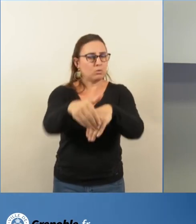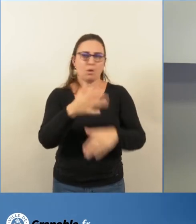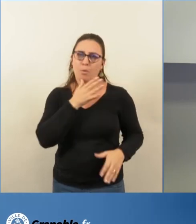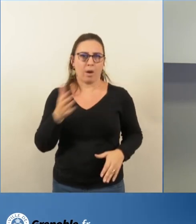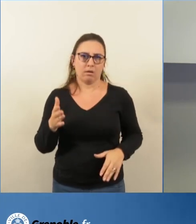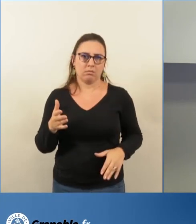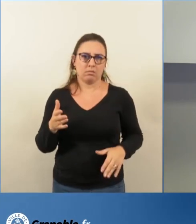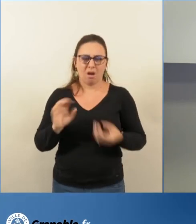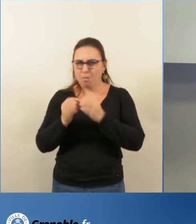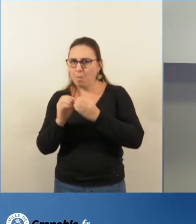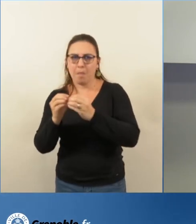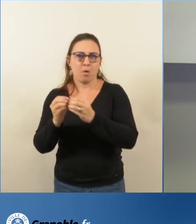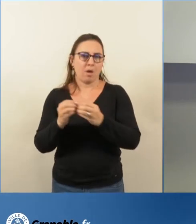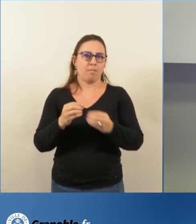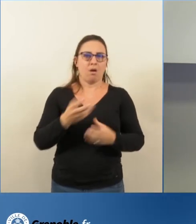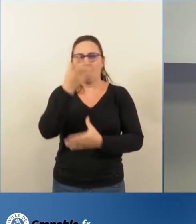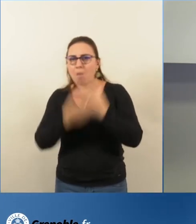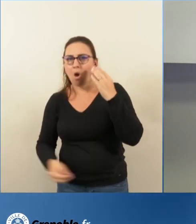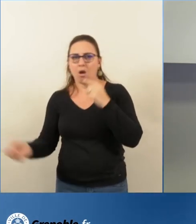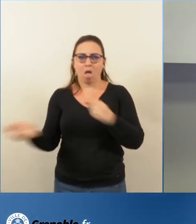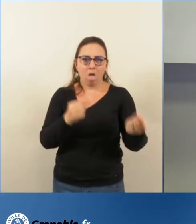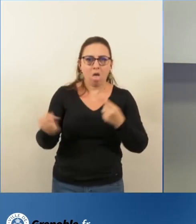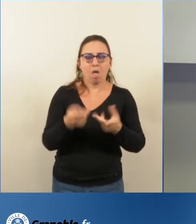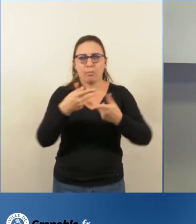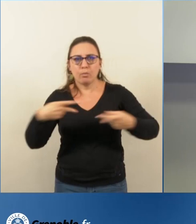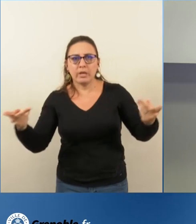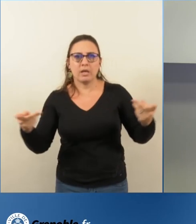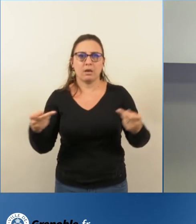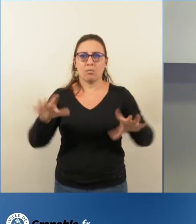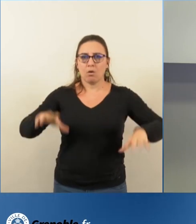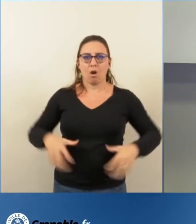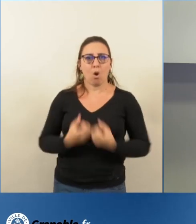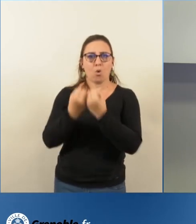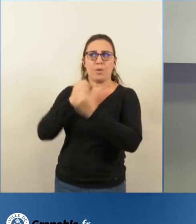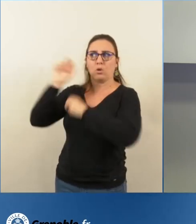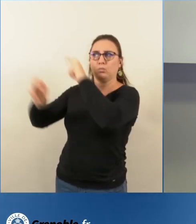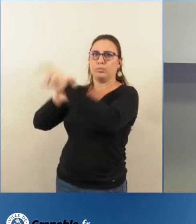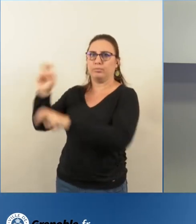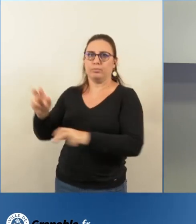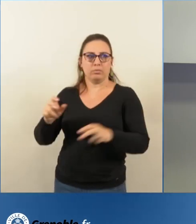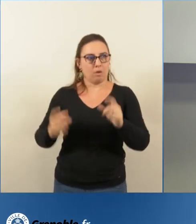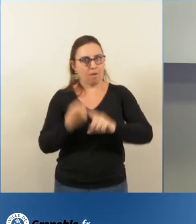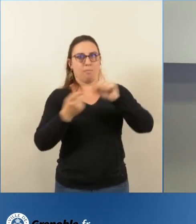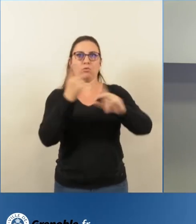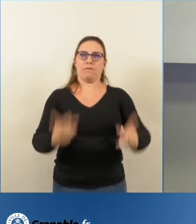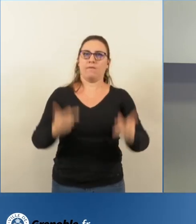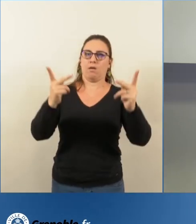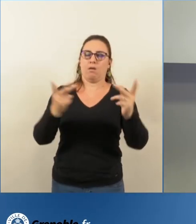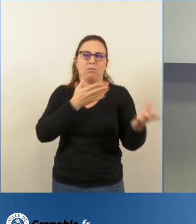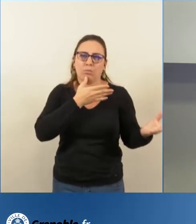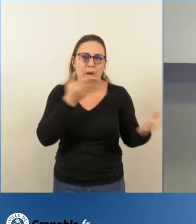cette privation de débat public pour un grand nombre des compétences qui leur sont chères et donc